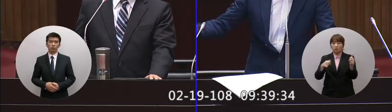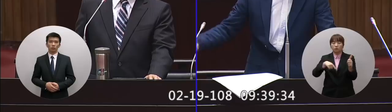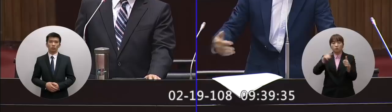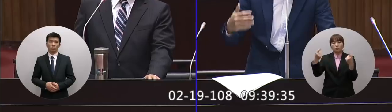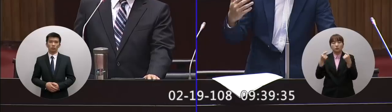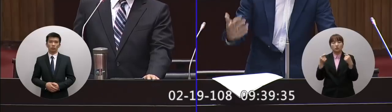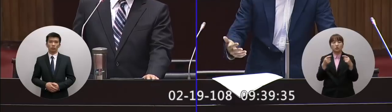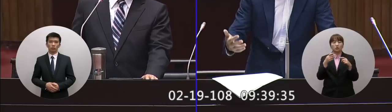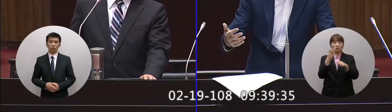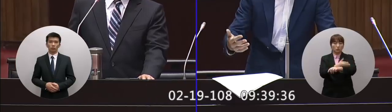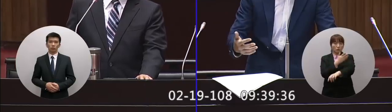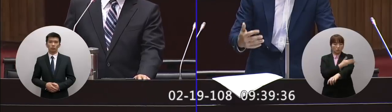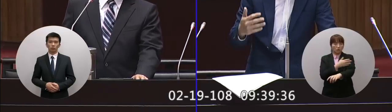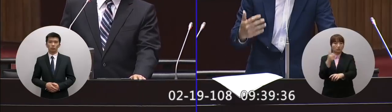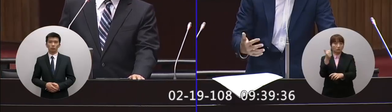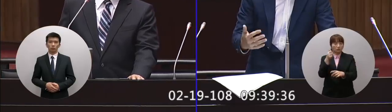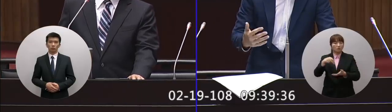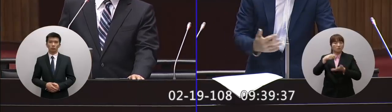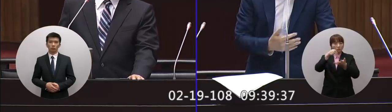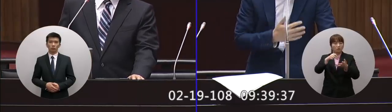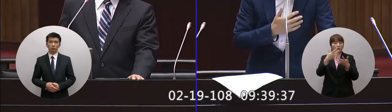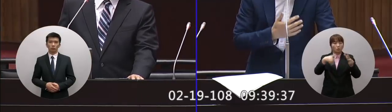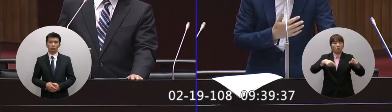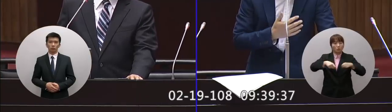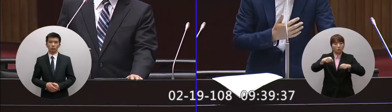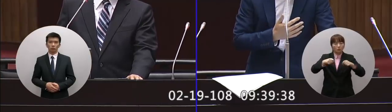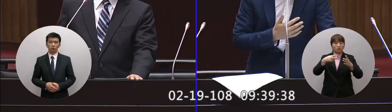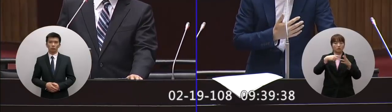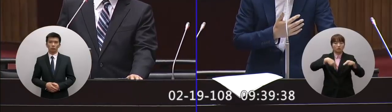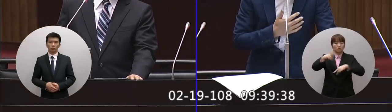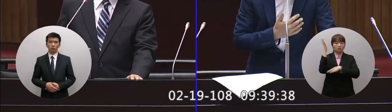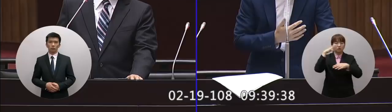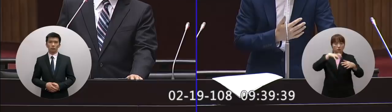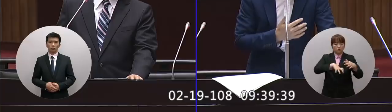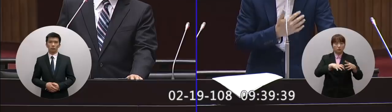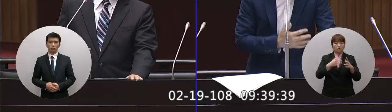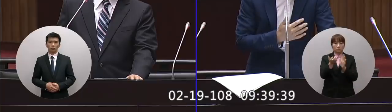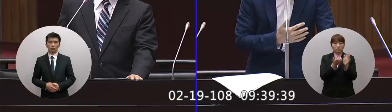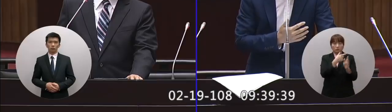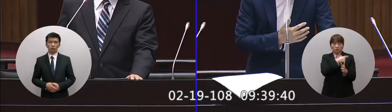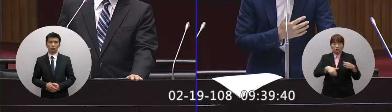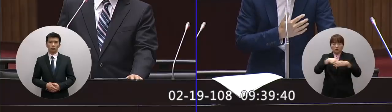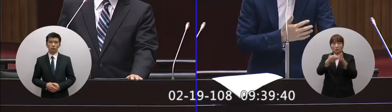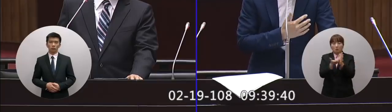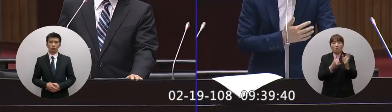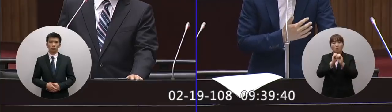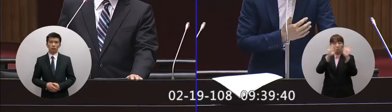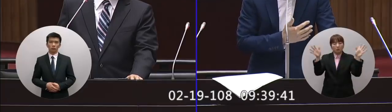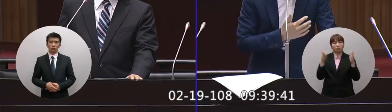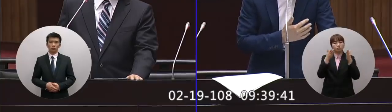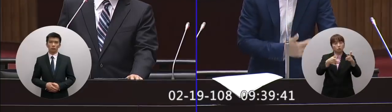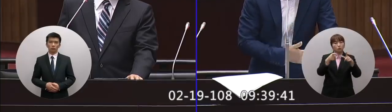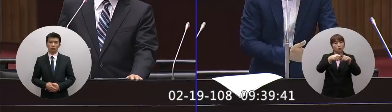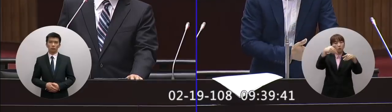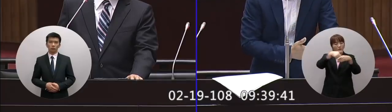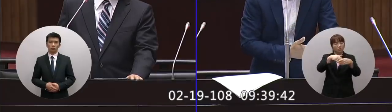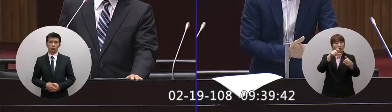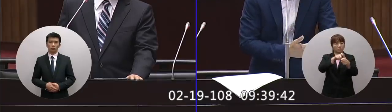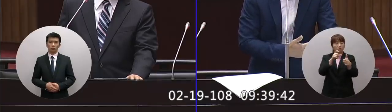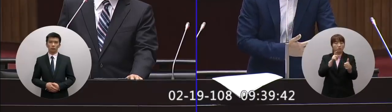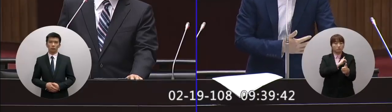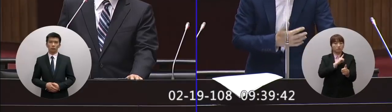像是段宜康委员在质疑，就说很多政策行政院的立场并没有在选前让人民知道说对于这个公投题目他的立场